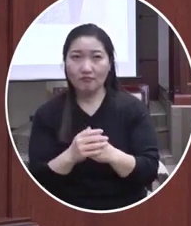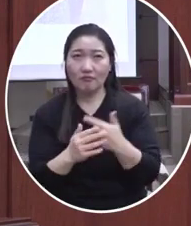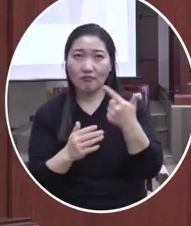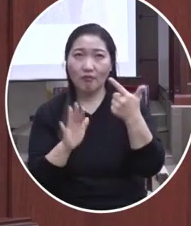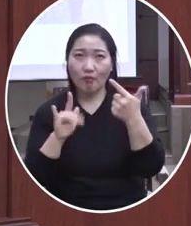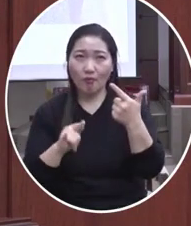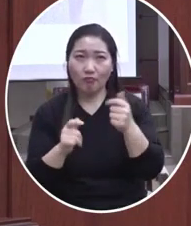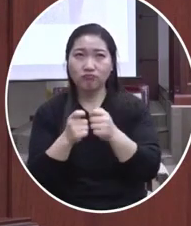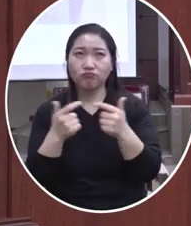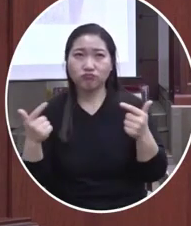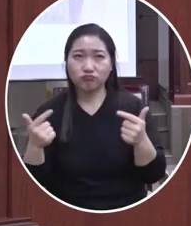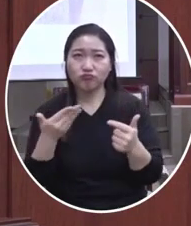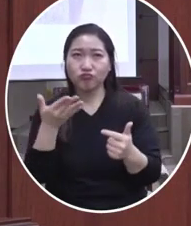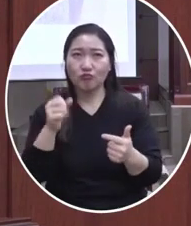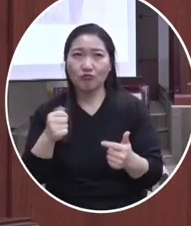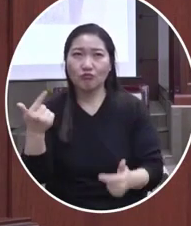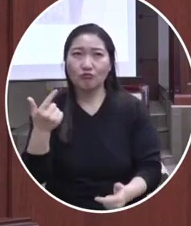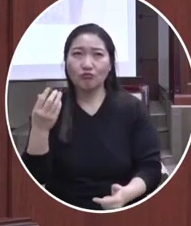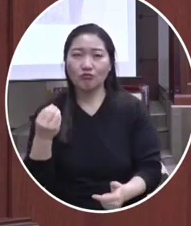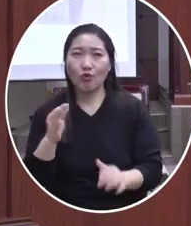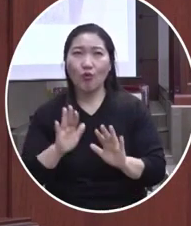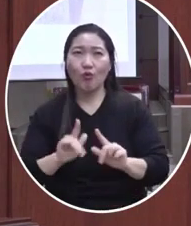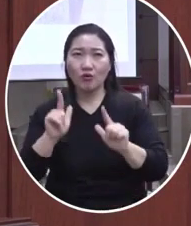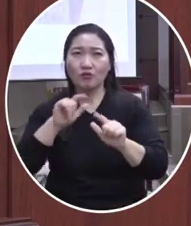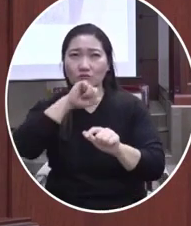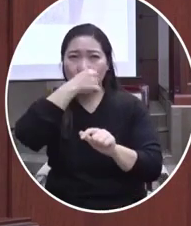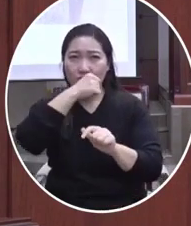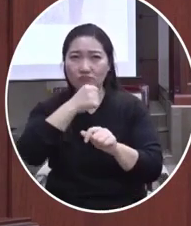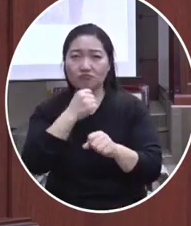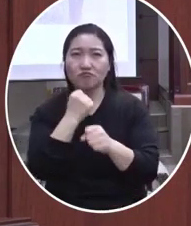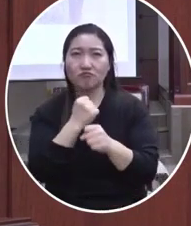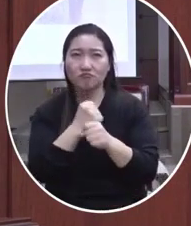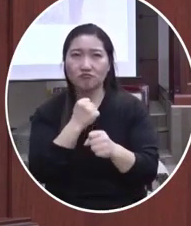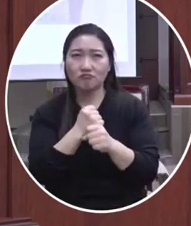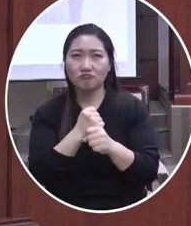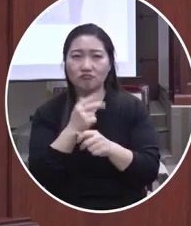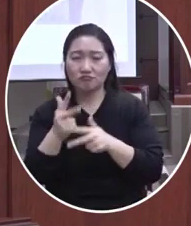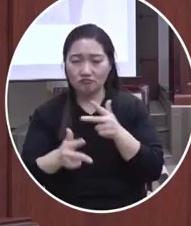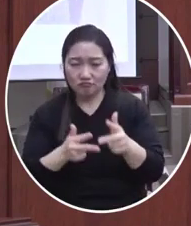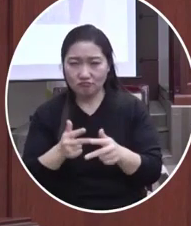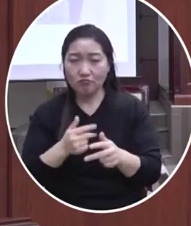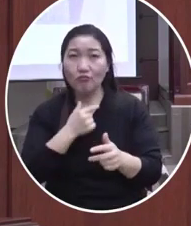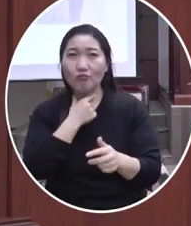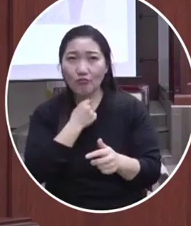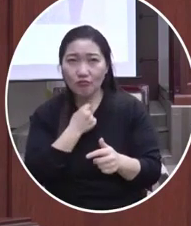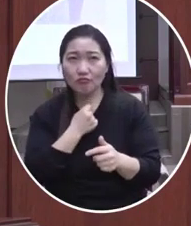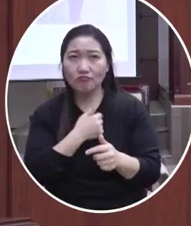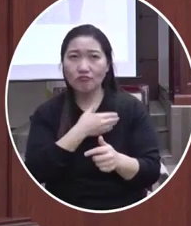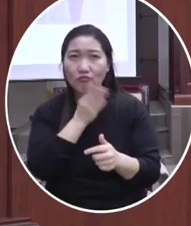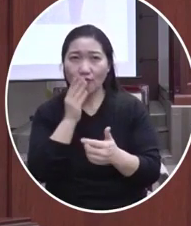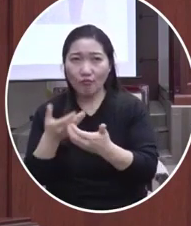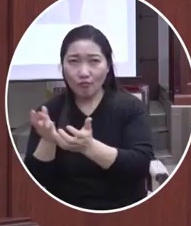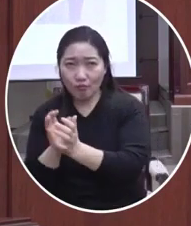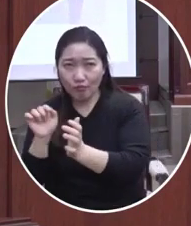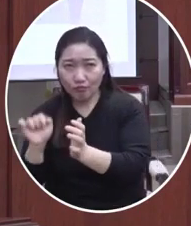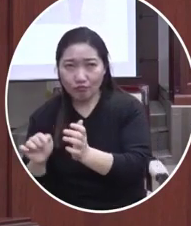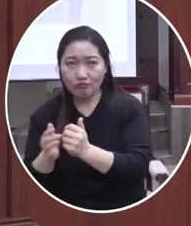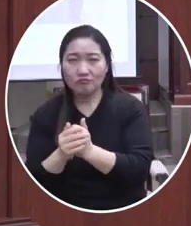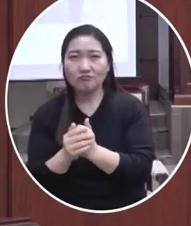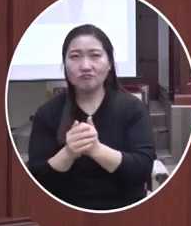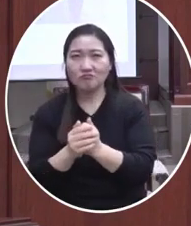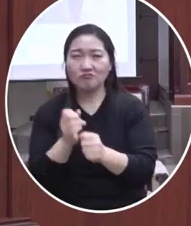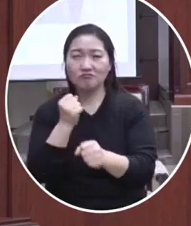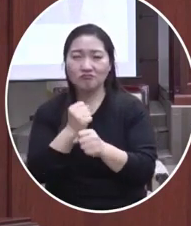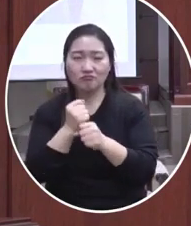대비 6배 이상 증액한 9억 6천만 원을 올해 예산을 편성해 사업을 희망하는 경로당을 대상으로